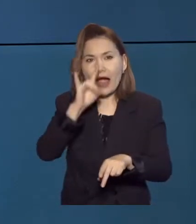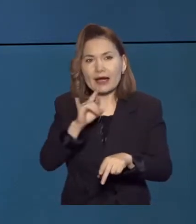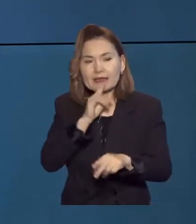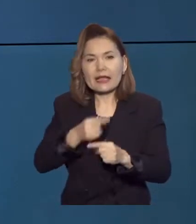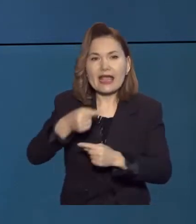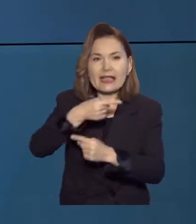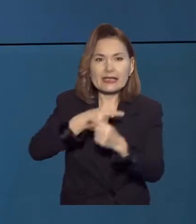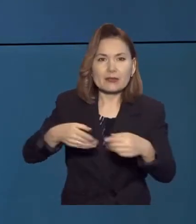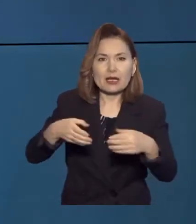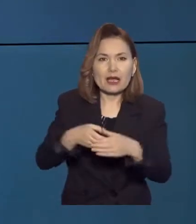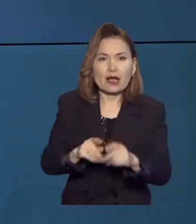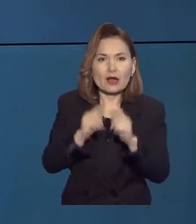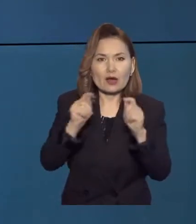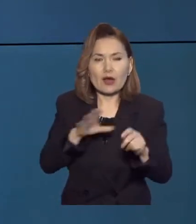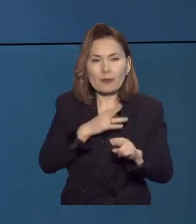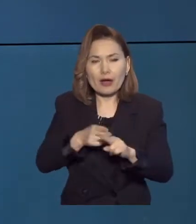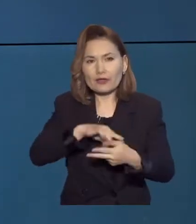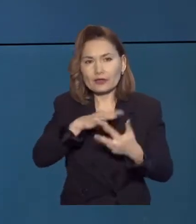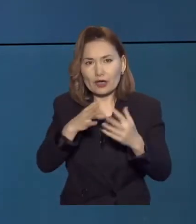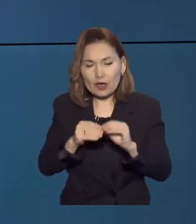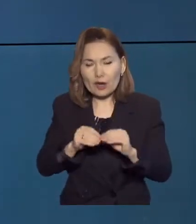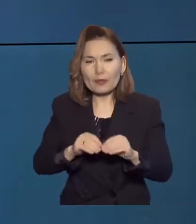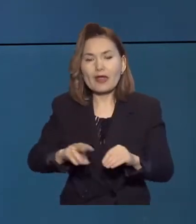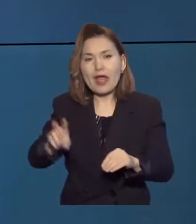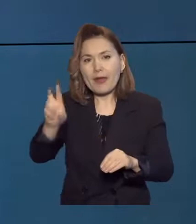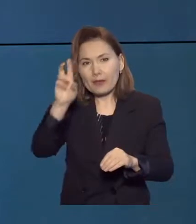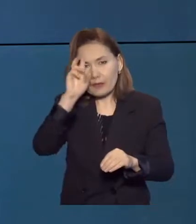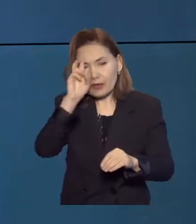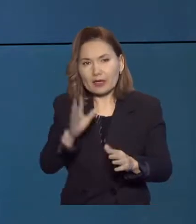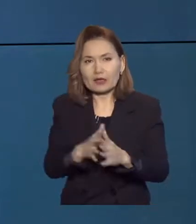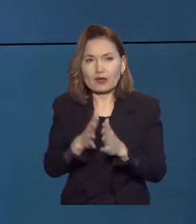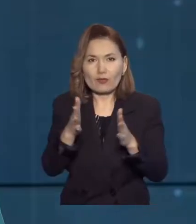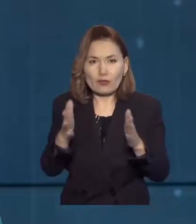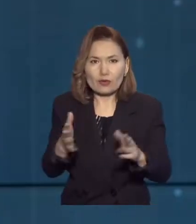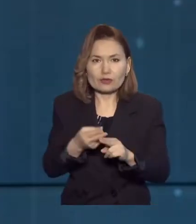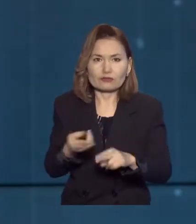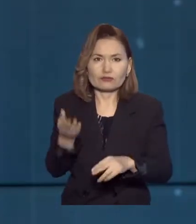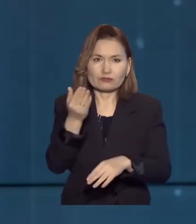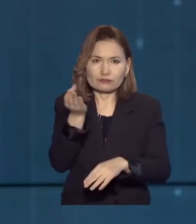кеңесі құрылды. Утилизациялық алымдар мемлекетке берілді.